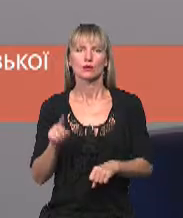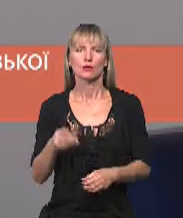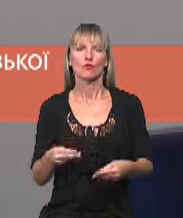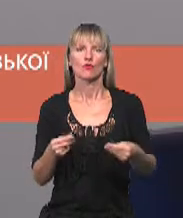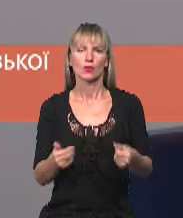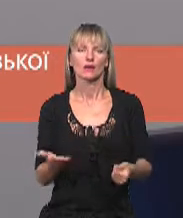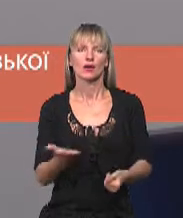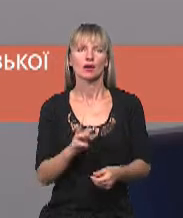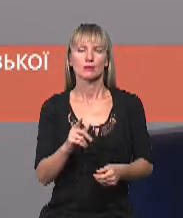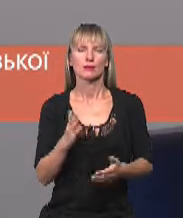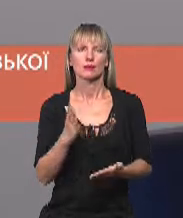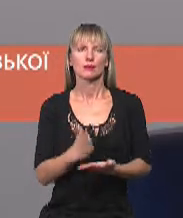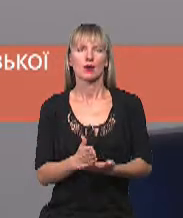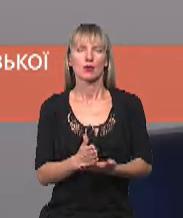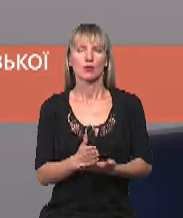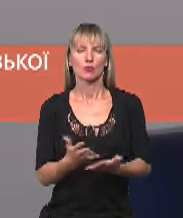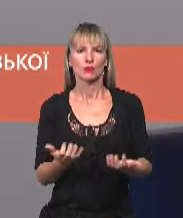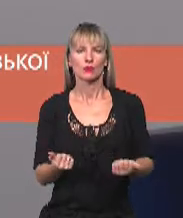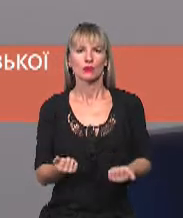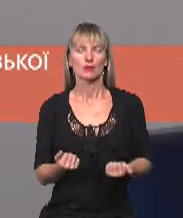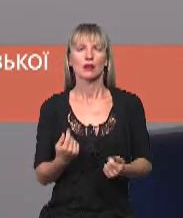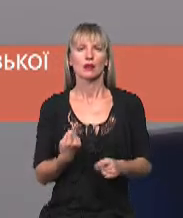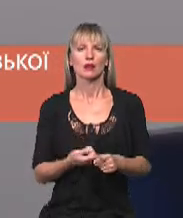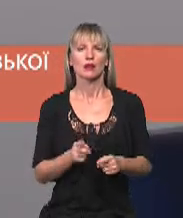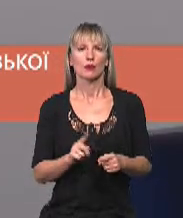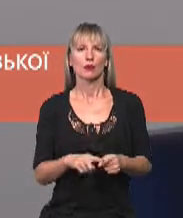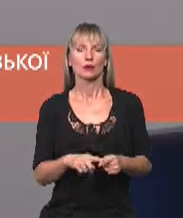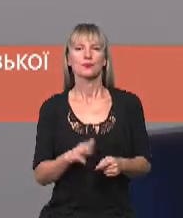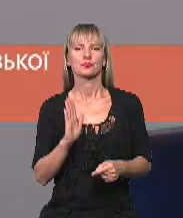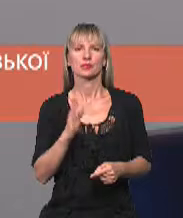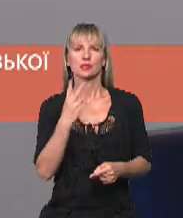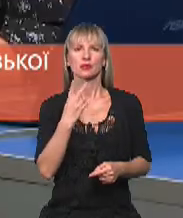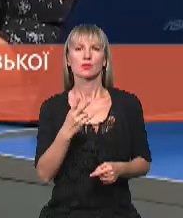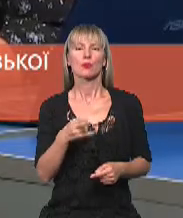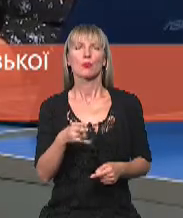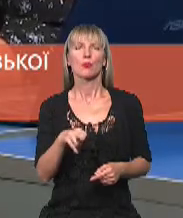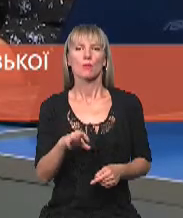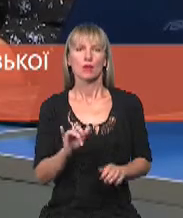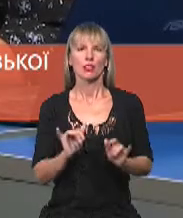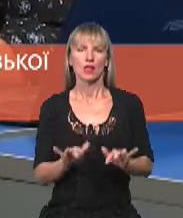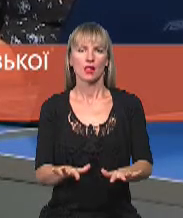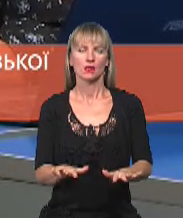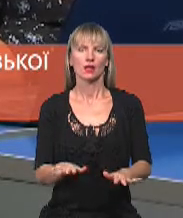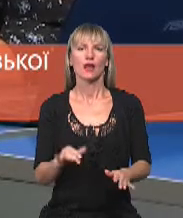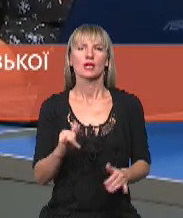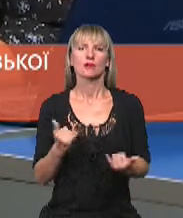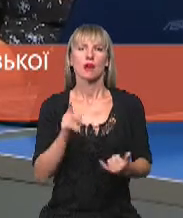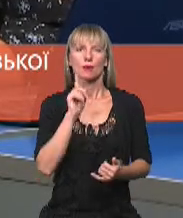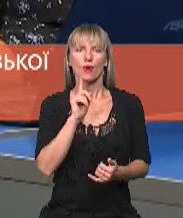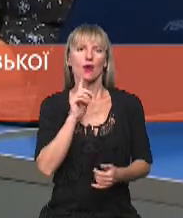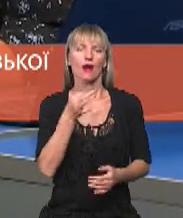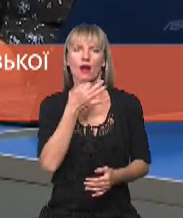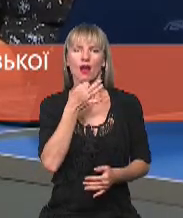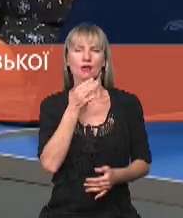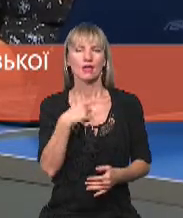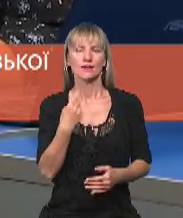впливу, яке мало би отримати. Тому, безумовно, будемо дивитися по справах. На сьогодні ще рано щось казати,